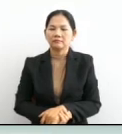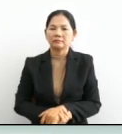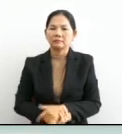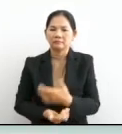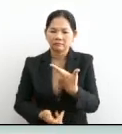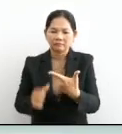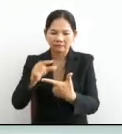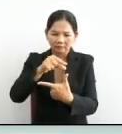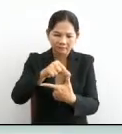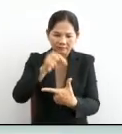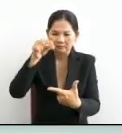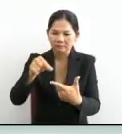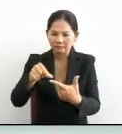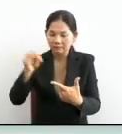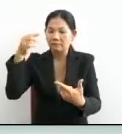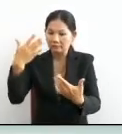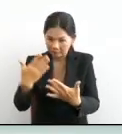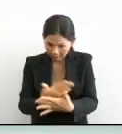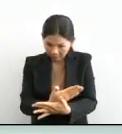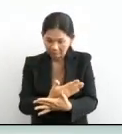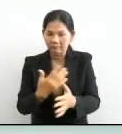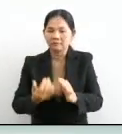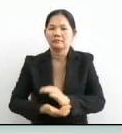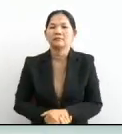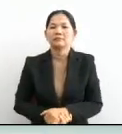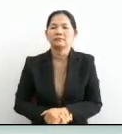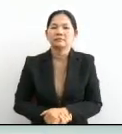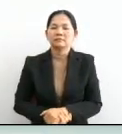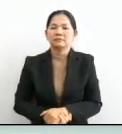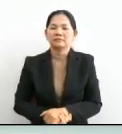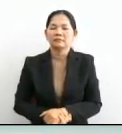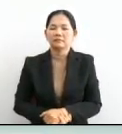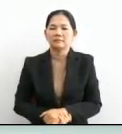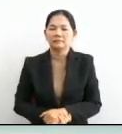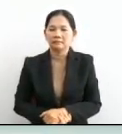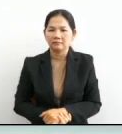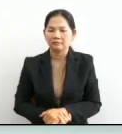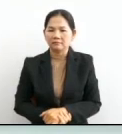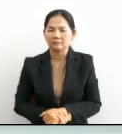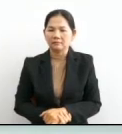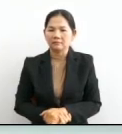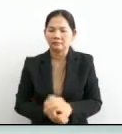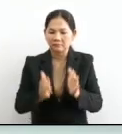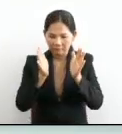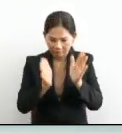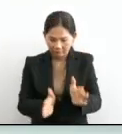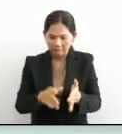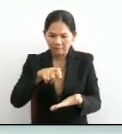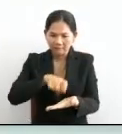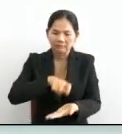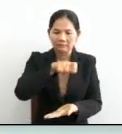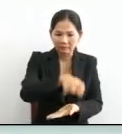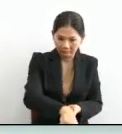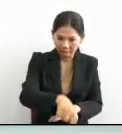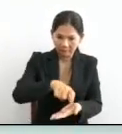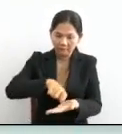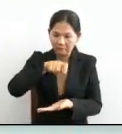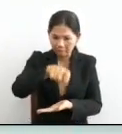chia chùm rớt thmấy rô bó cá sẽ cỏ